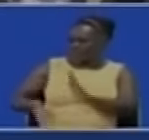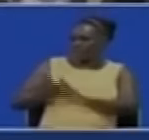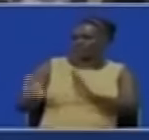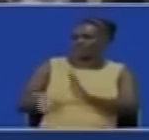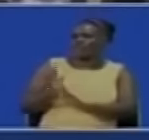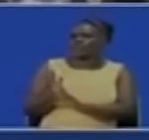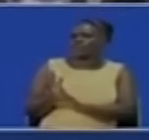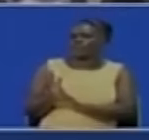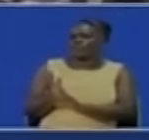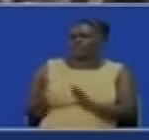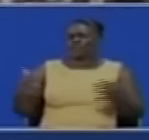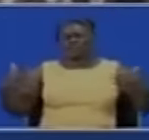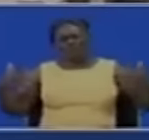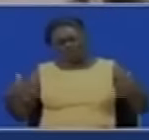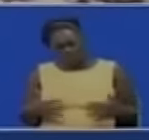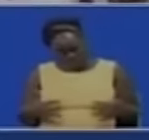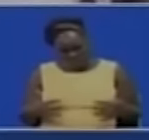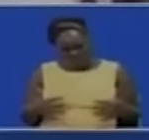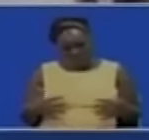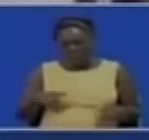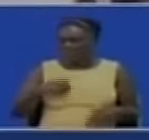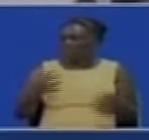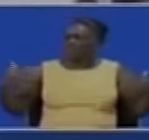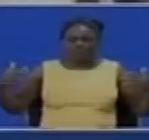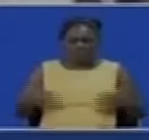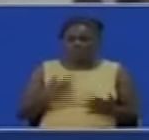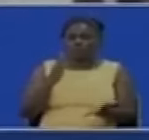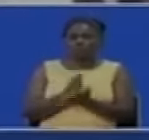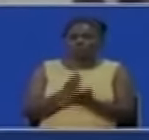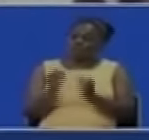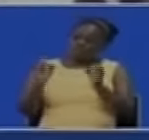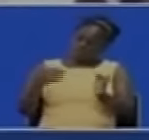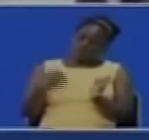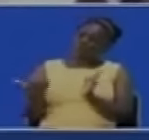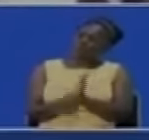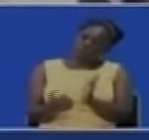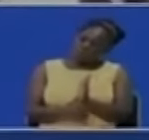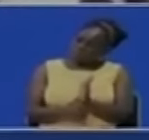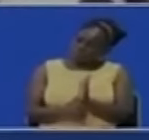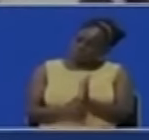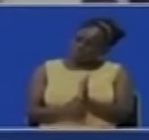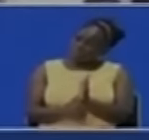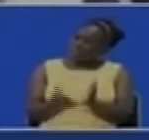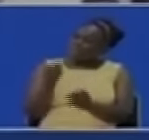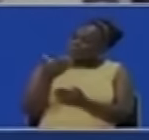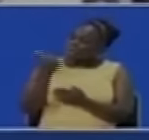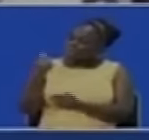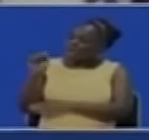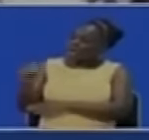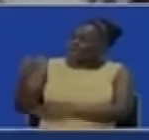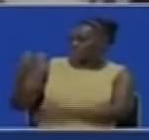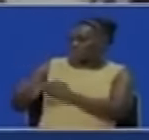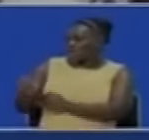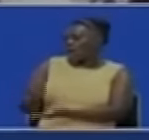wakakuja. Tumestuka. Hata sisi tumeshangao, kama alikuwa na shida angeambia wenzake wamsaidie